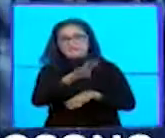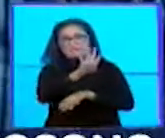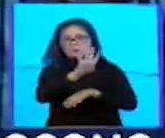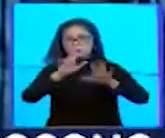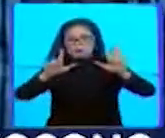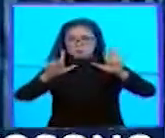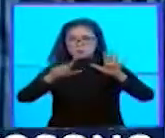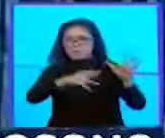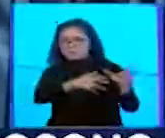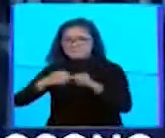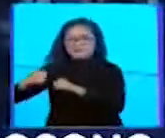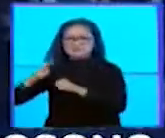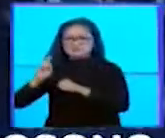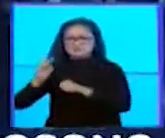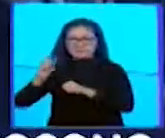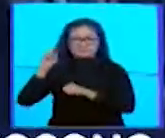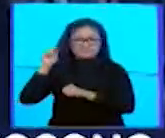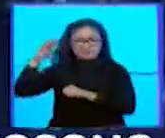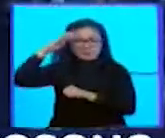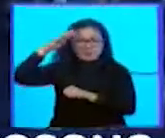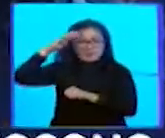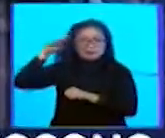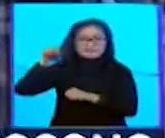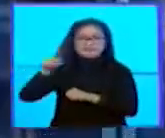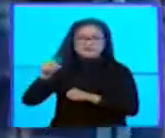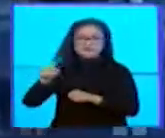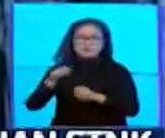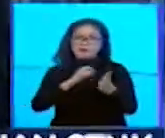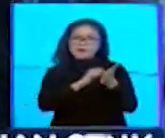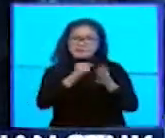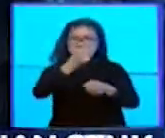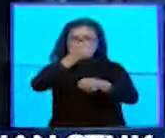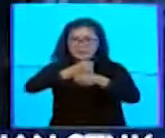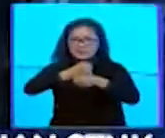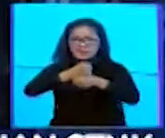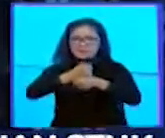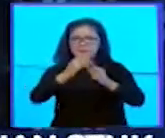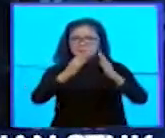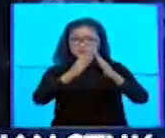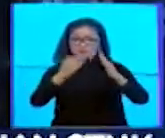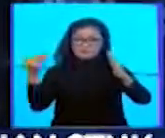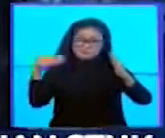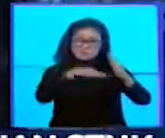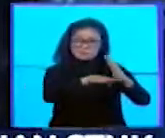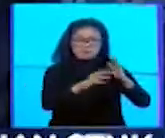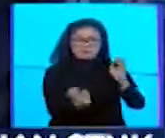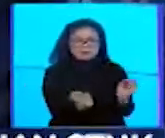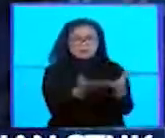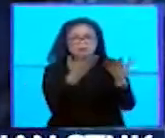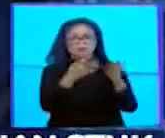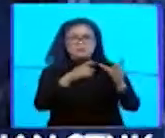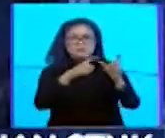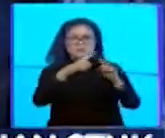setelah polisi mengamankan seorang pria berinisial G. Saat penggeledahan di rumah G, polisi menemukan puluhan STNK dalam sebuah